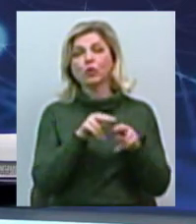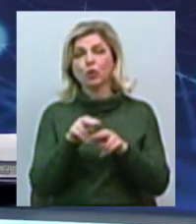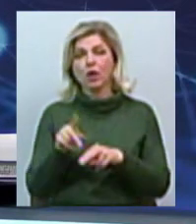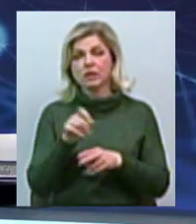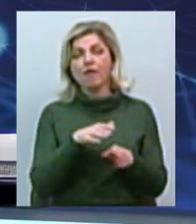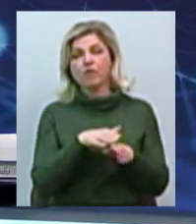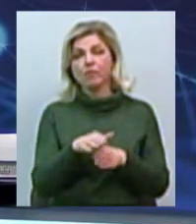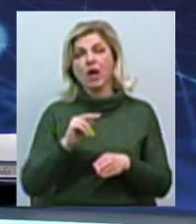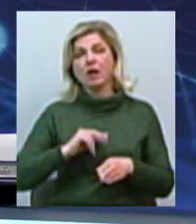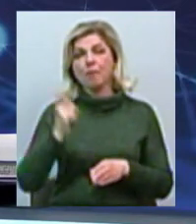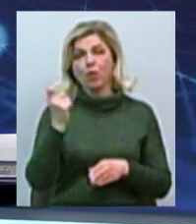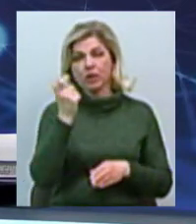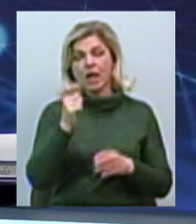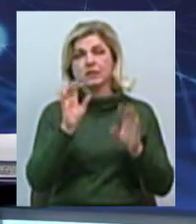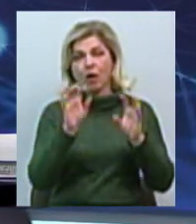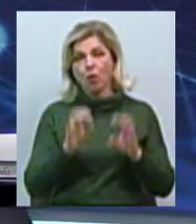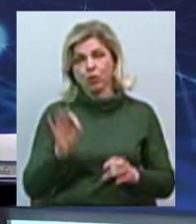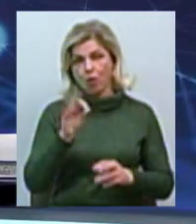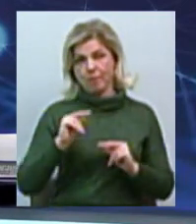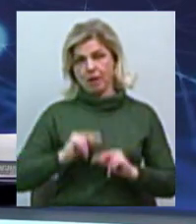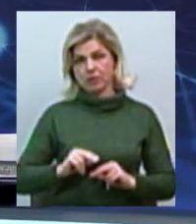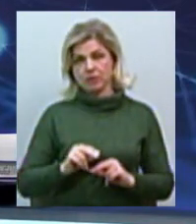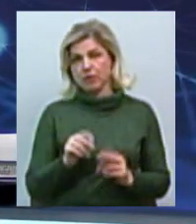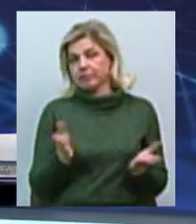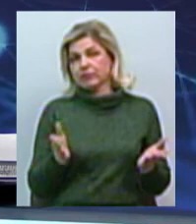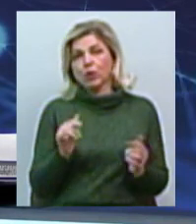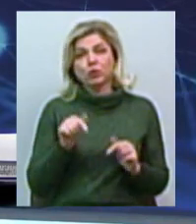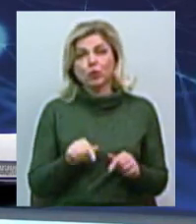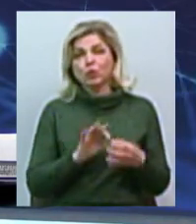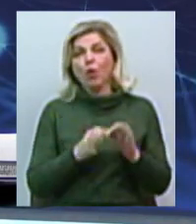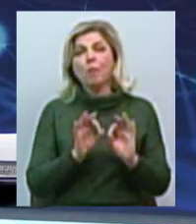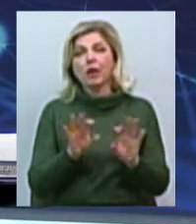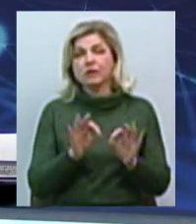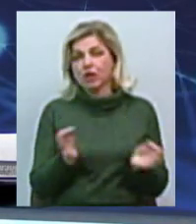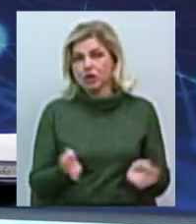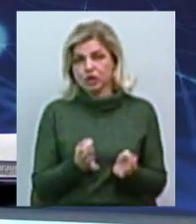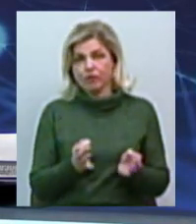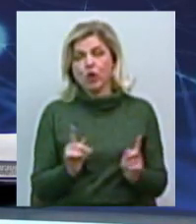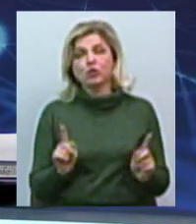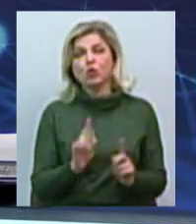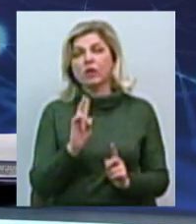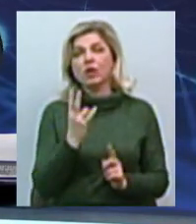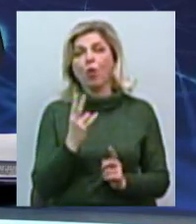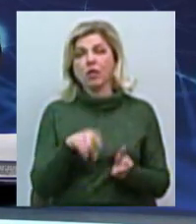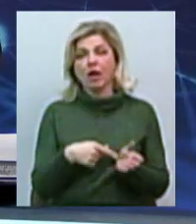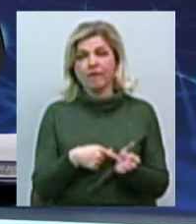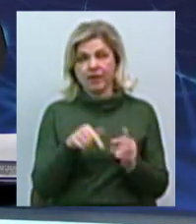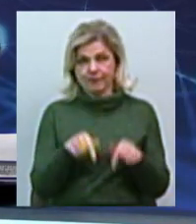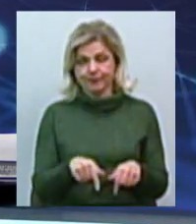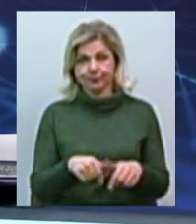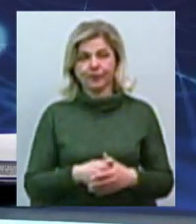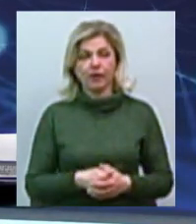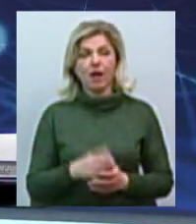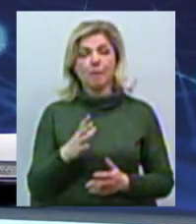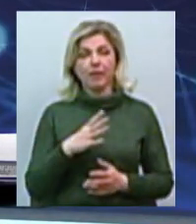додержанням роботодавцем законодавства про працю. Вже тут коментувати нема чого. Що в Миколаєві? В Миколаєві ми були на